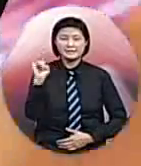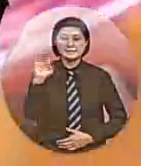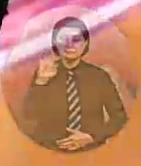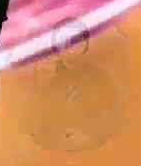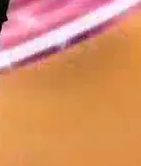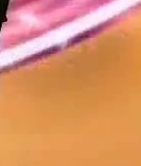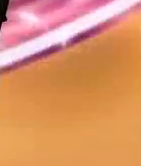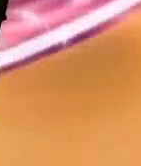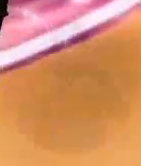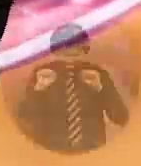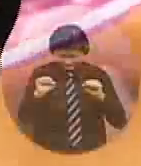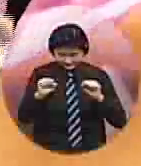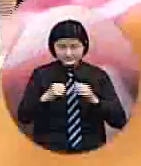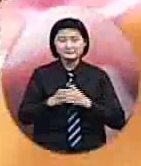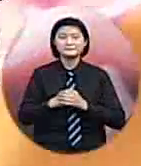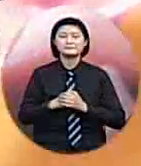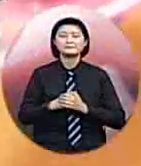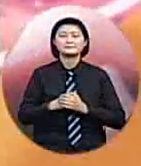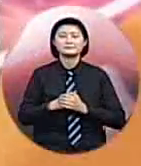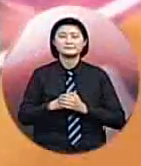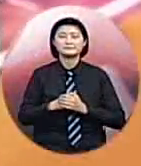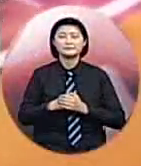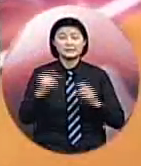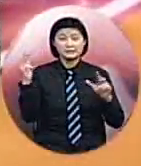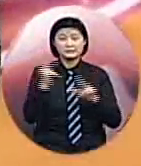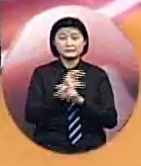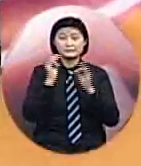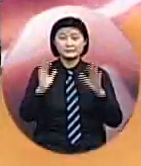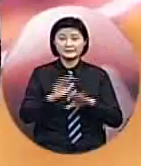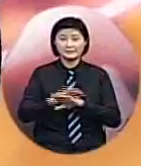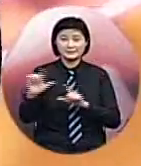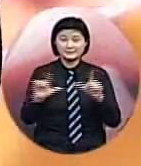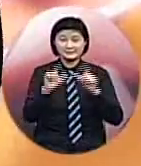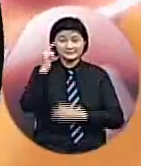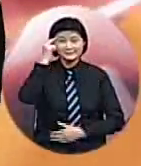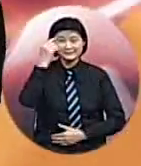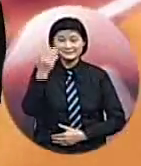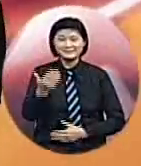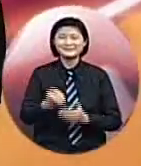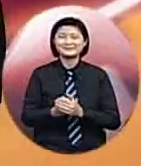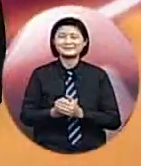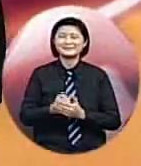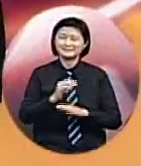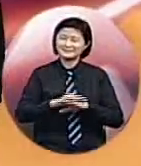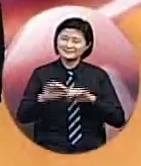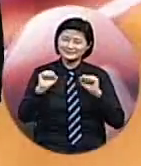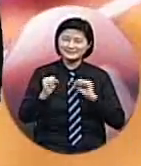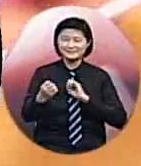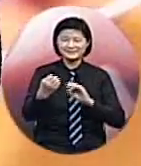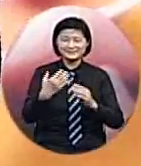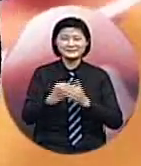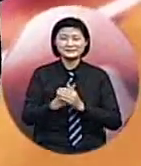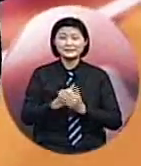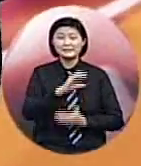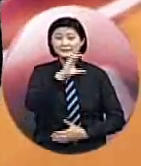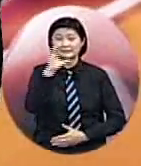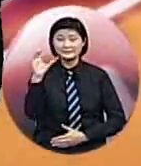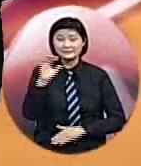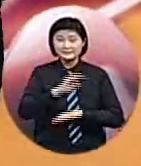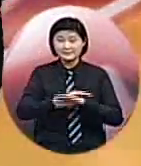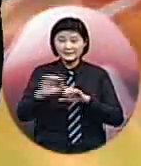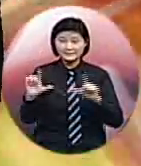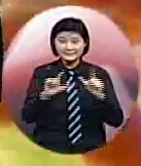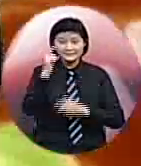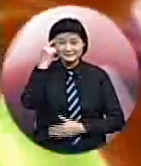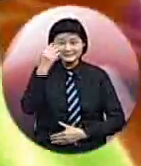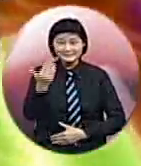반갑습니다. 안녕하세요. 네, 한 주일 동안 잘 계셨습니까? 예, 잘 계셨대요. 네, 크리스마스도 잘 보내셨죠?